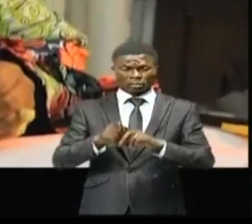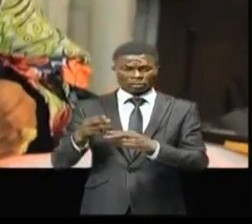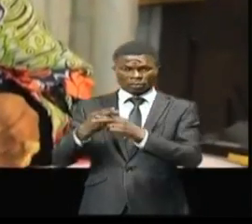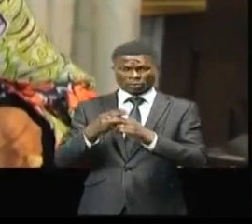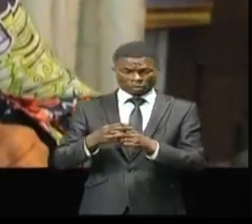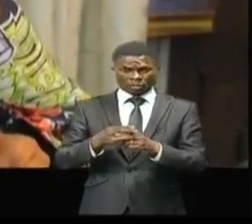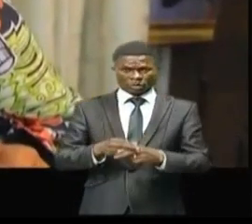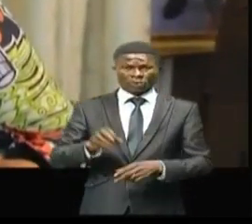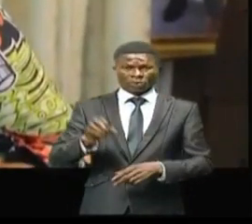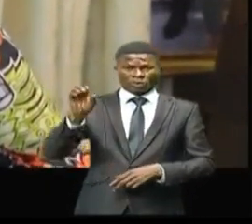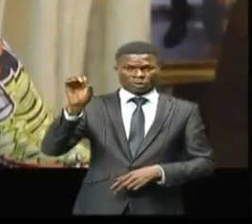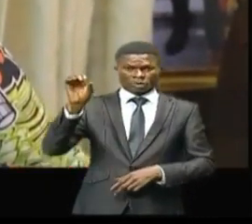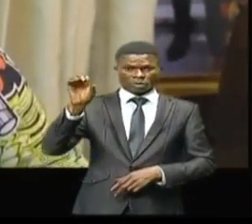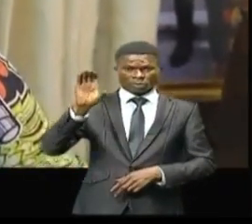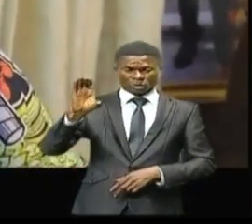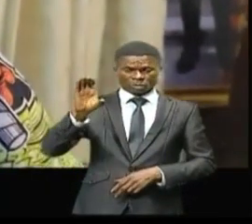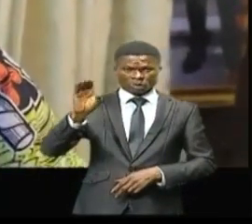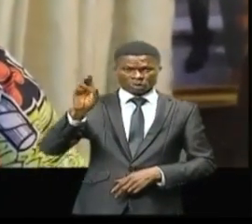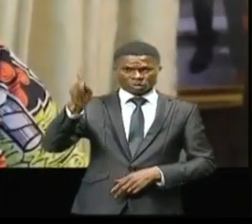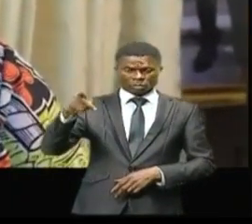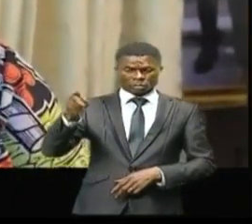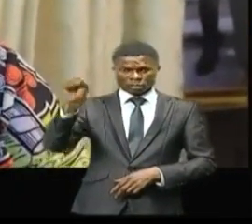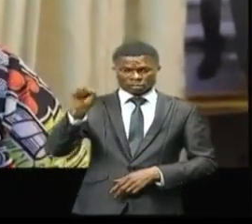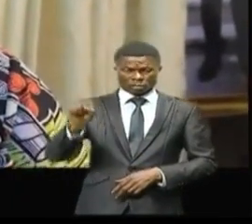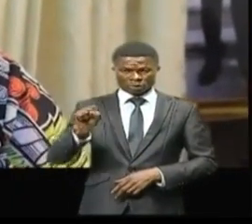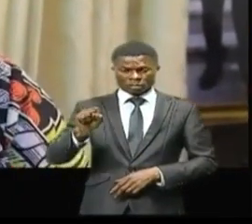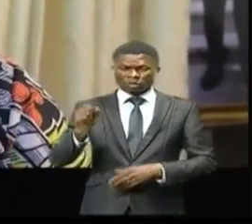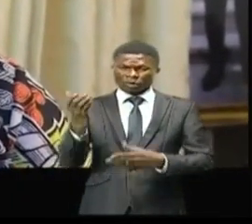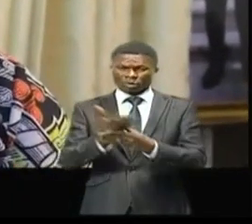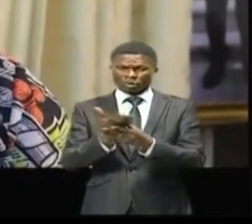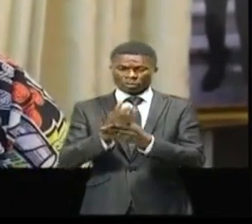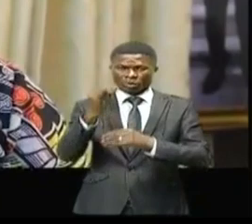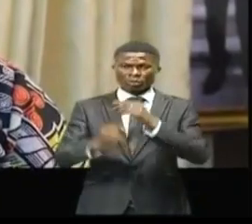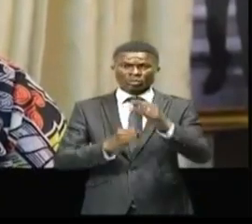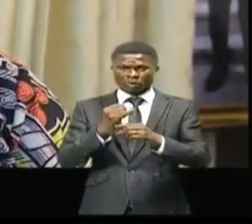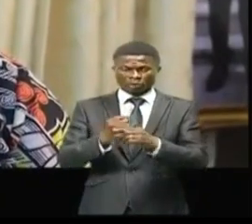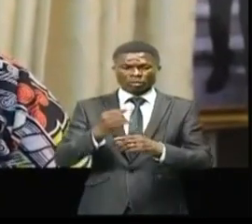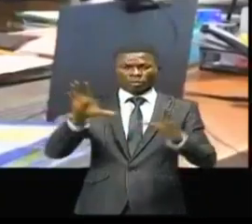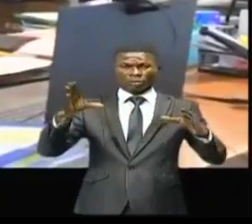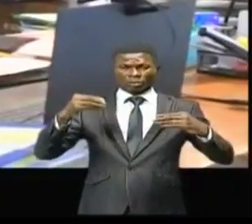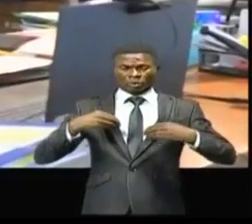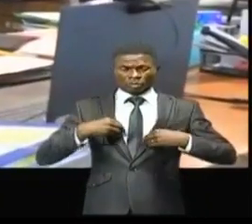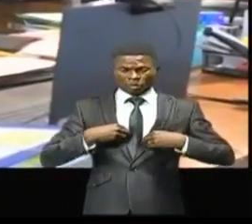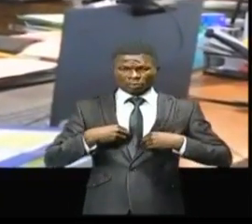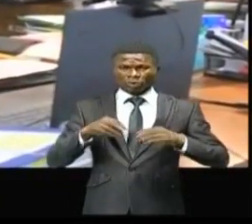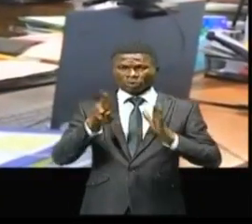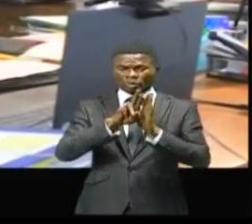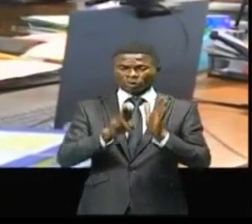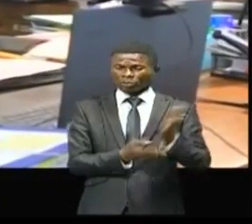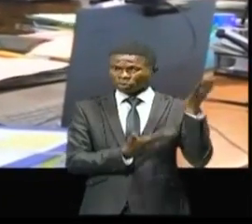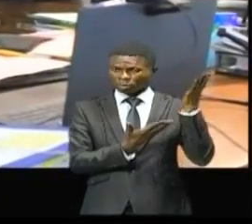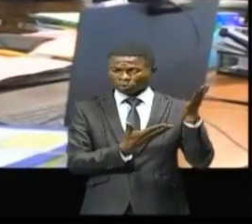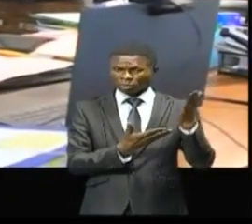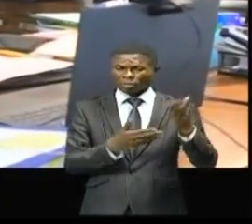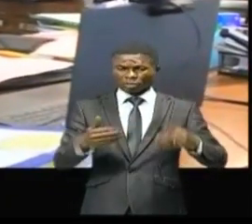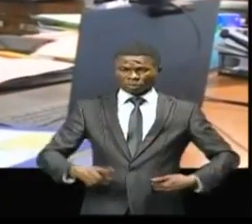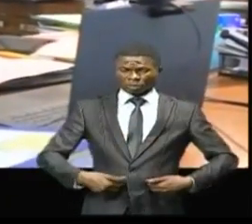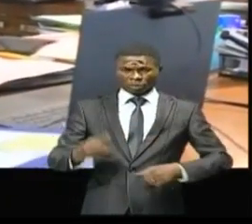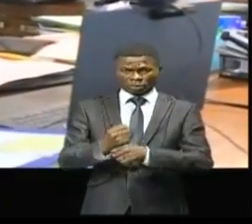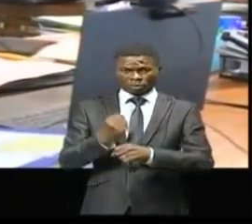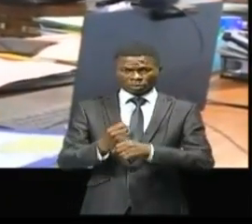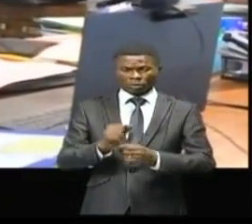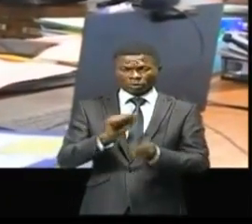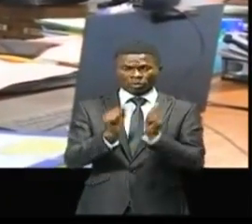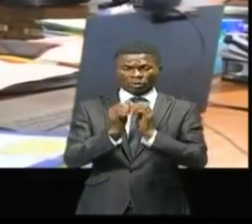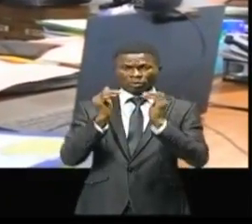CPS est l'un des instruments internationaux qui reconnaît les rôles crucial joué par les jeunes dans le